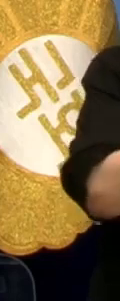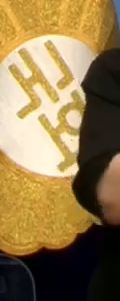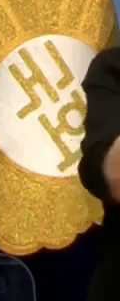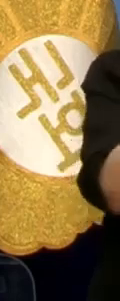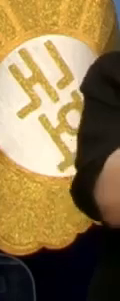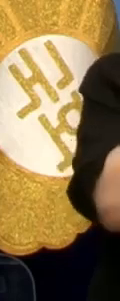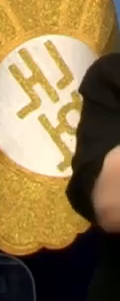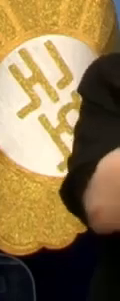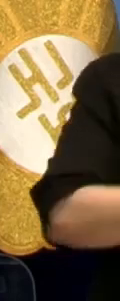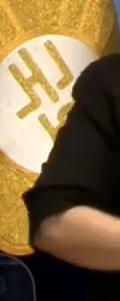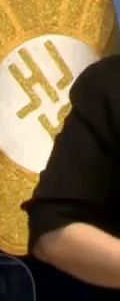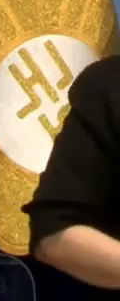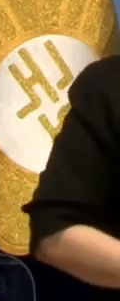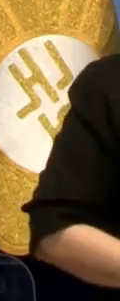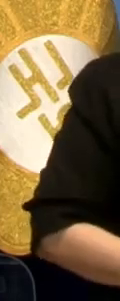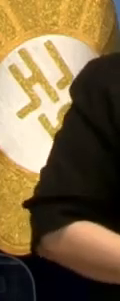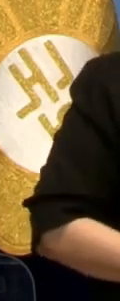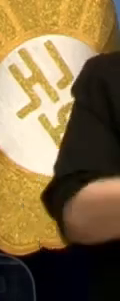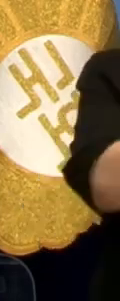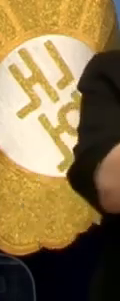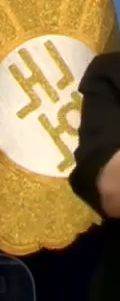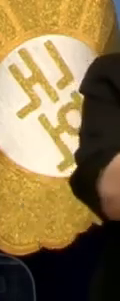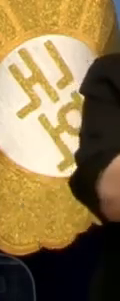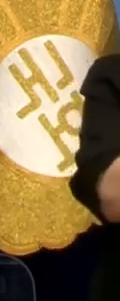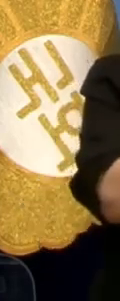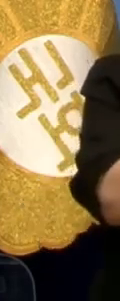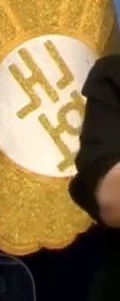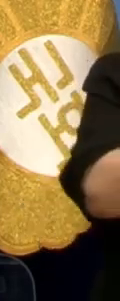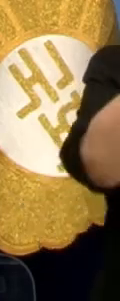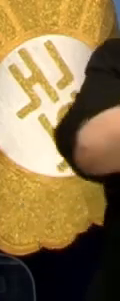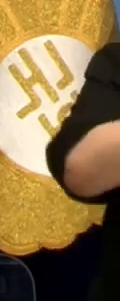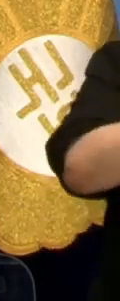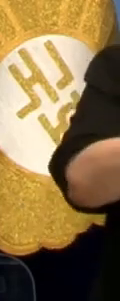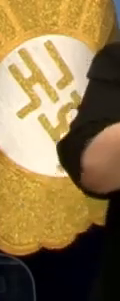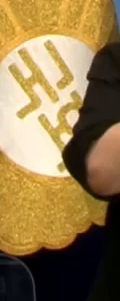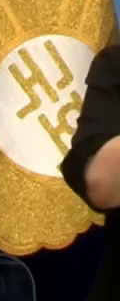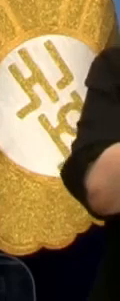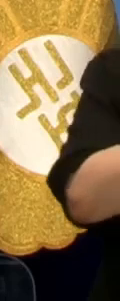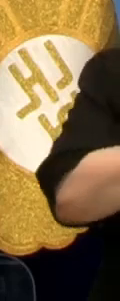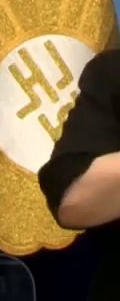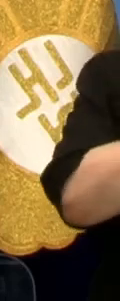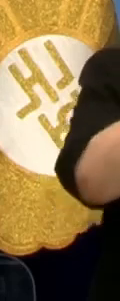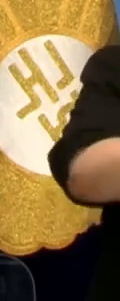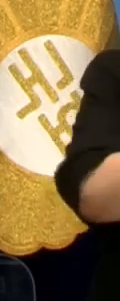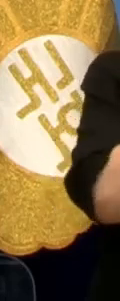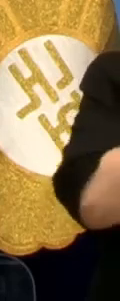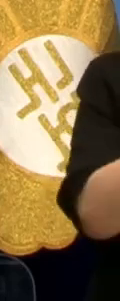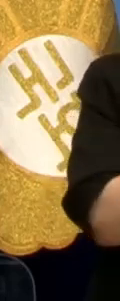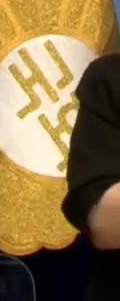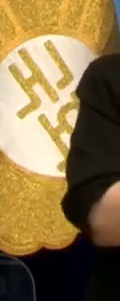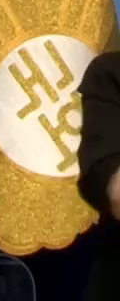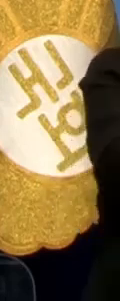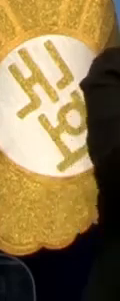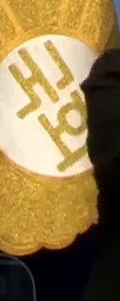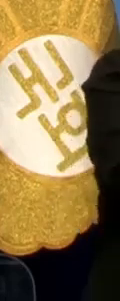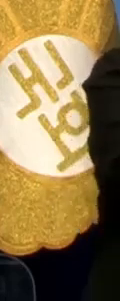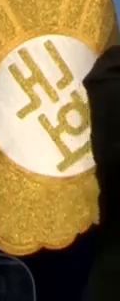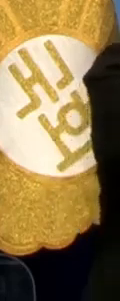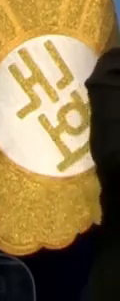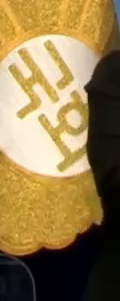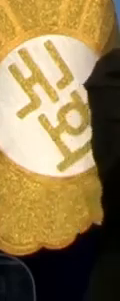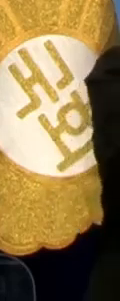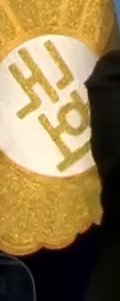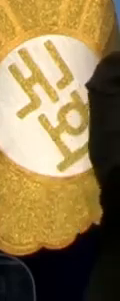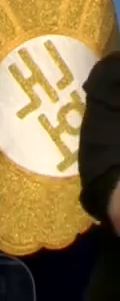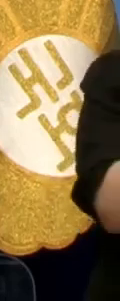드리지 않았습니다. 한 번 한 약속은 공약은 반드시 지켰습니다. 그래서 두 번의 성남시장과